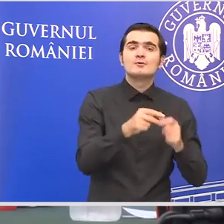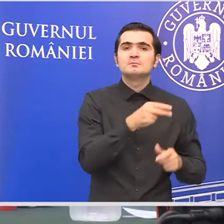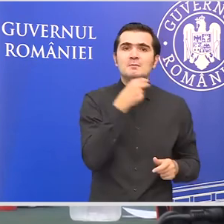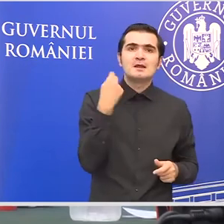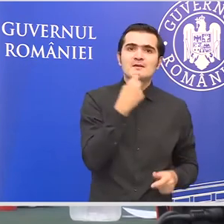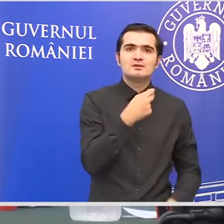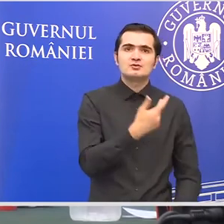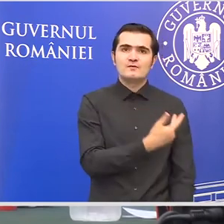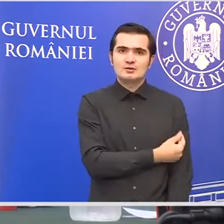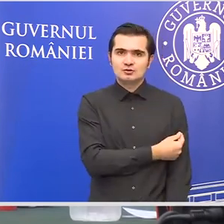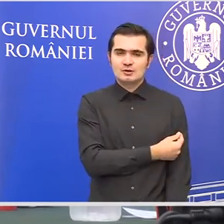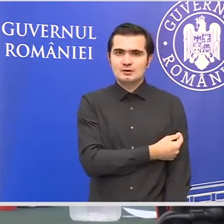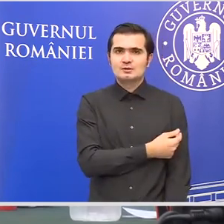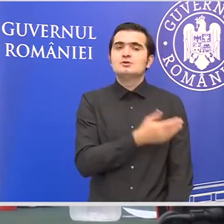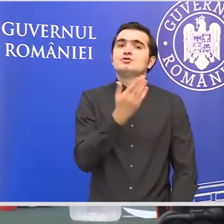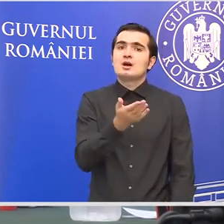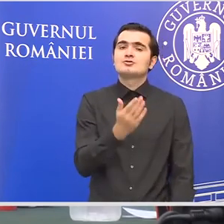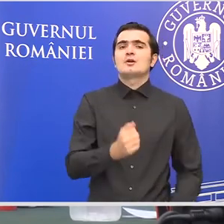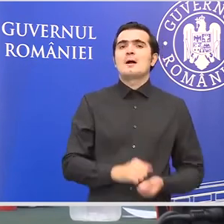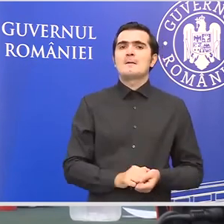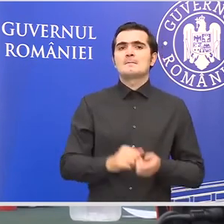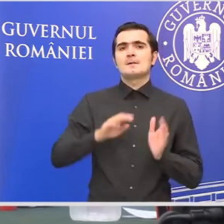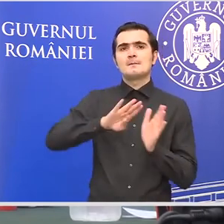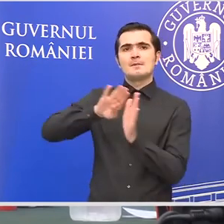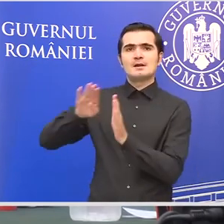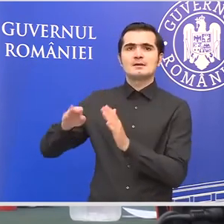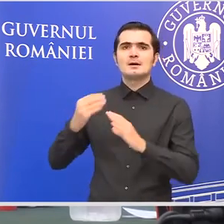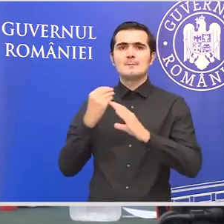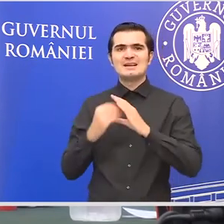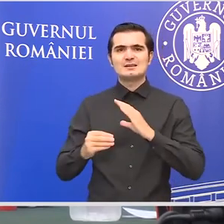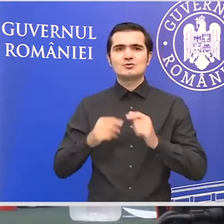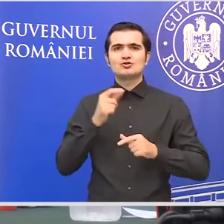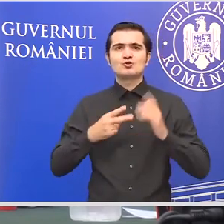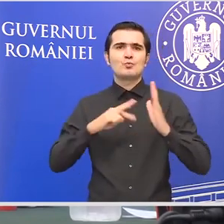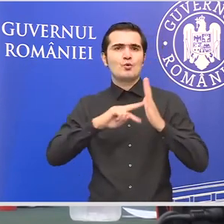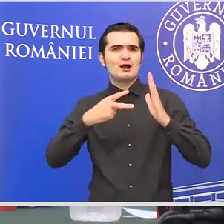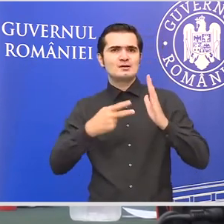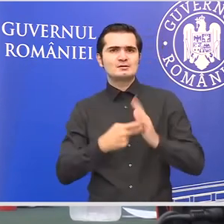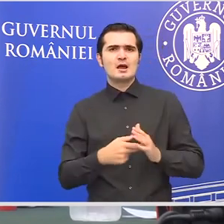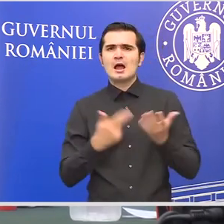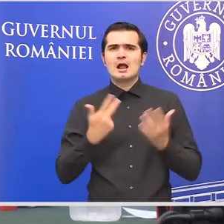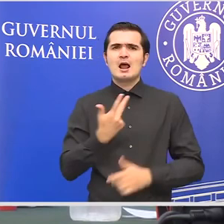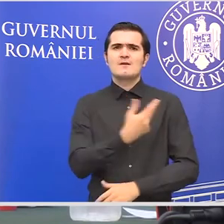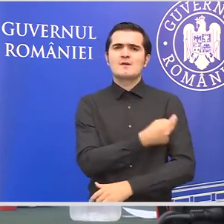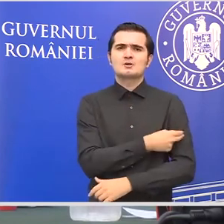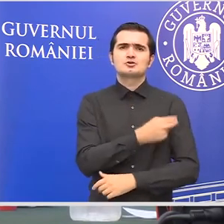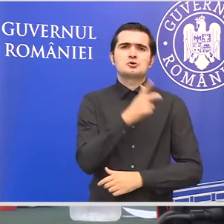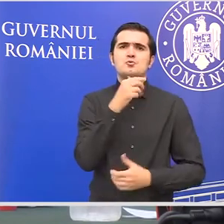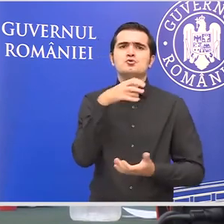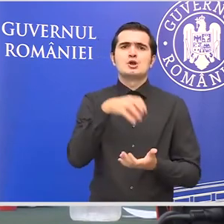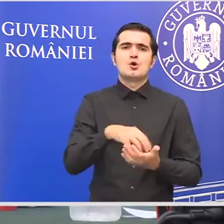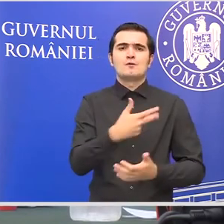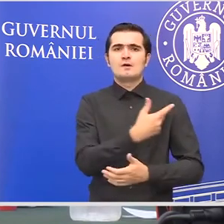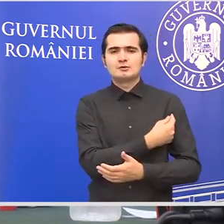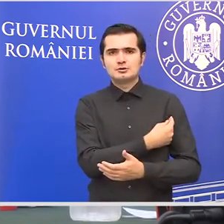acesta, pe lângă mesajele legate de organizarea propriu-zisă, cu ce tip de vaccin, care va fi locația în care se desfășoară